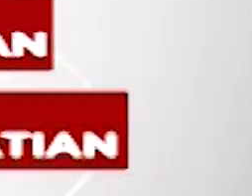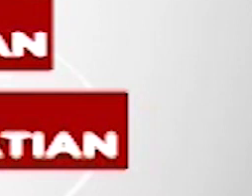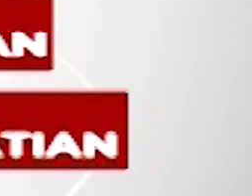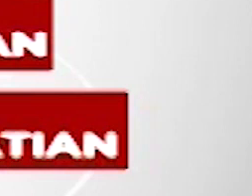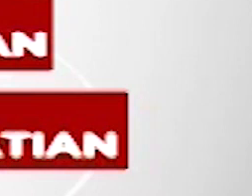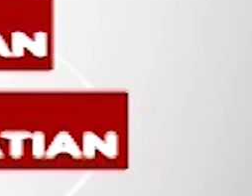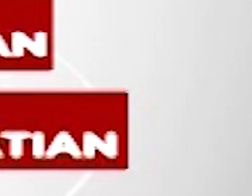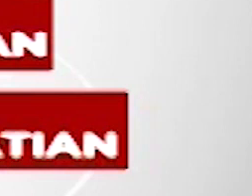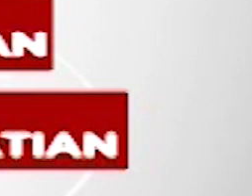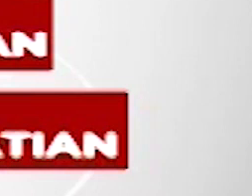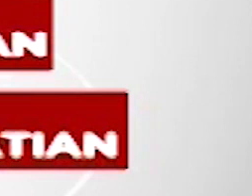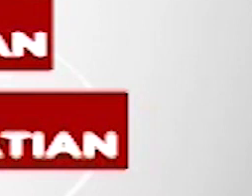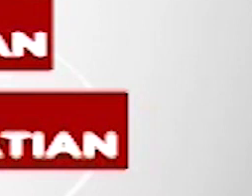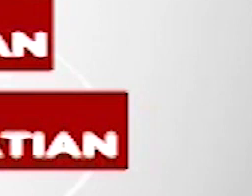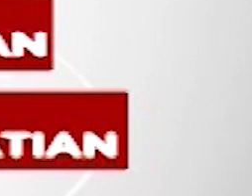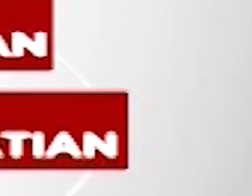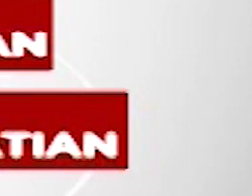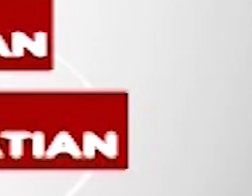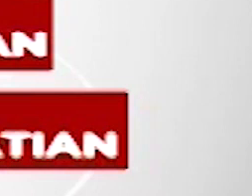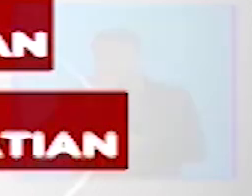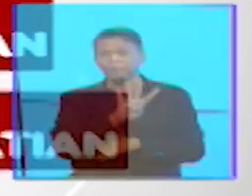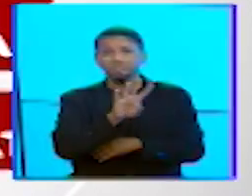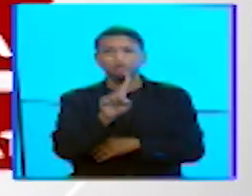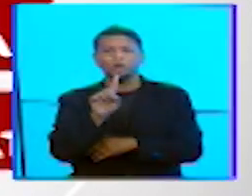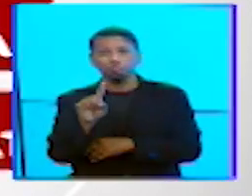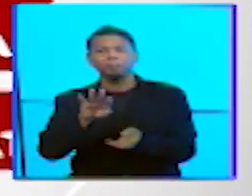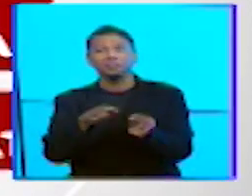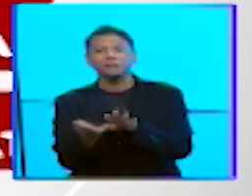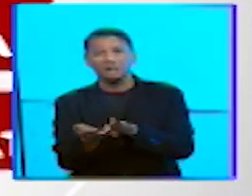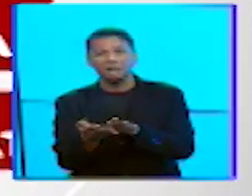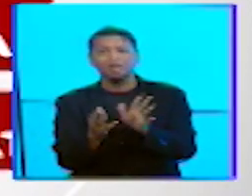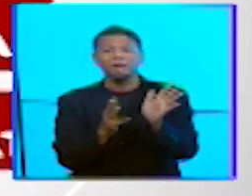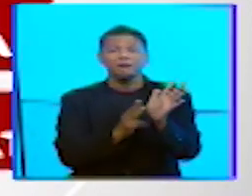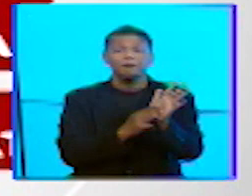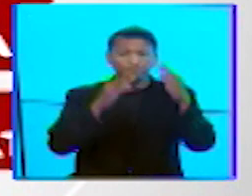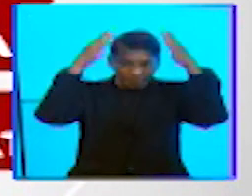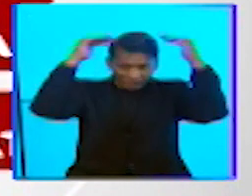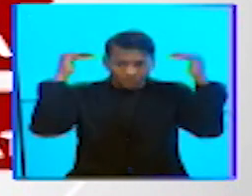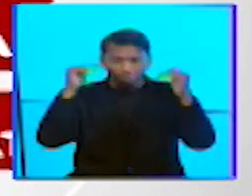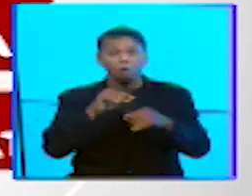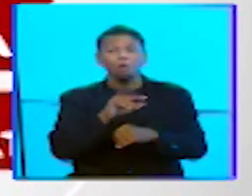India 411 kematian, dan Meksiko 362 kematian.